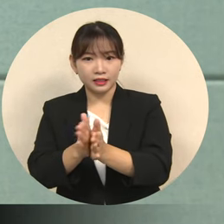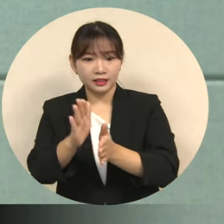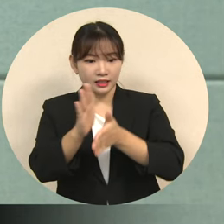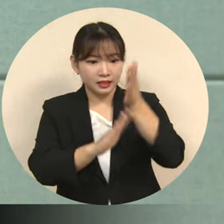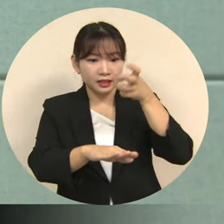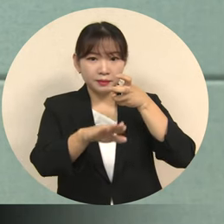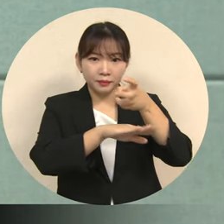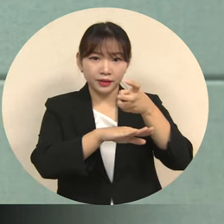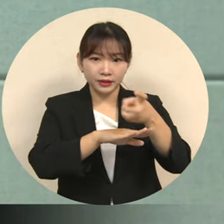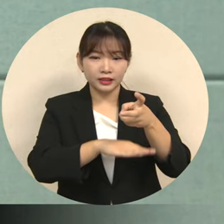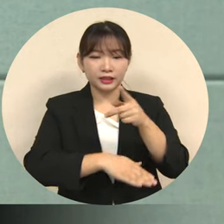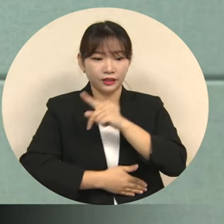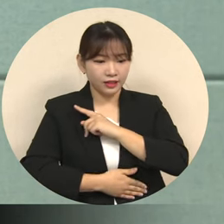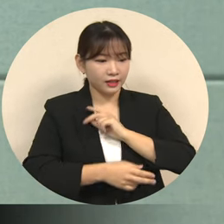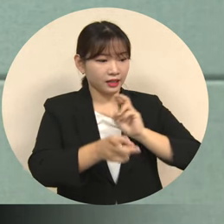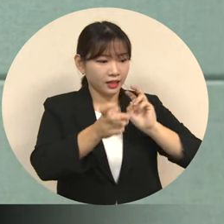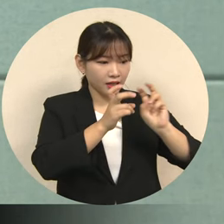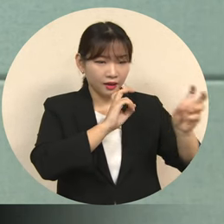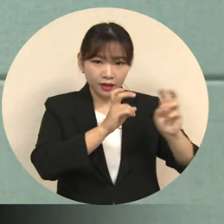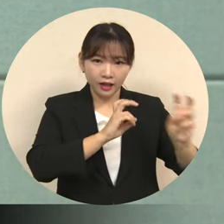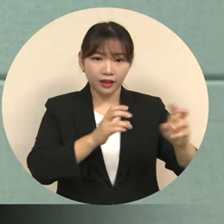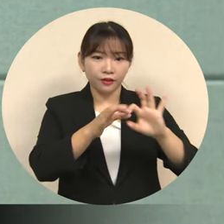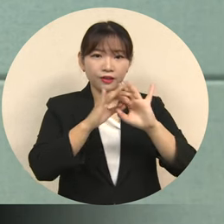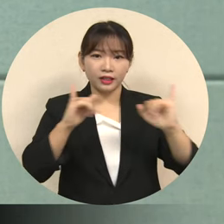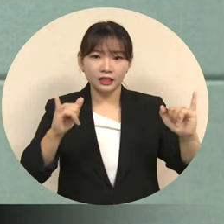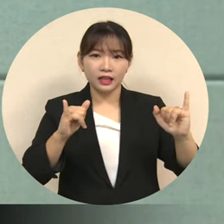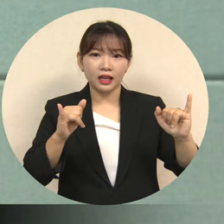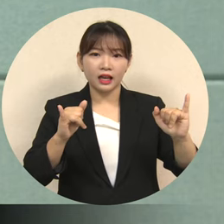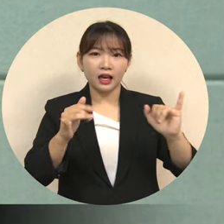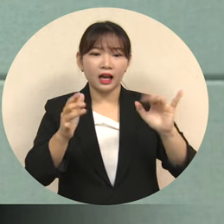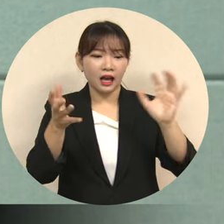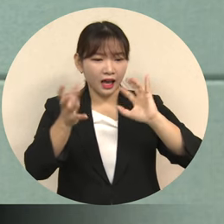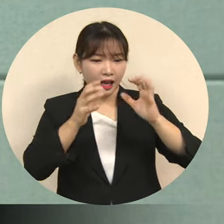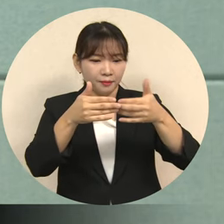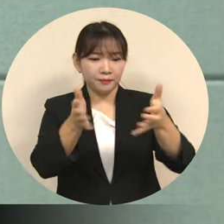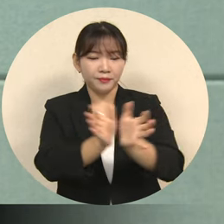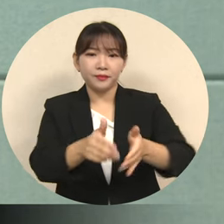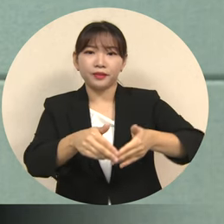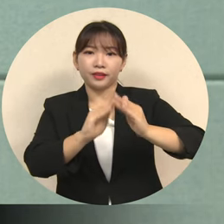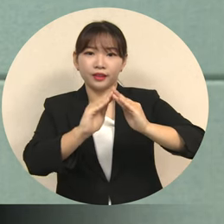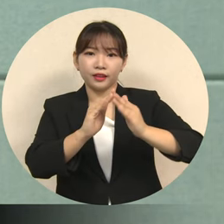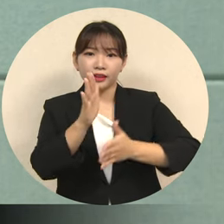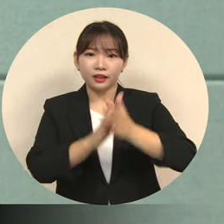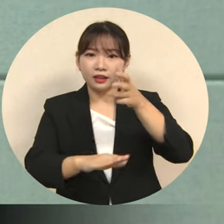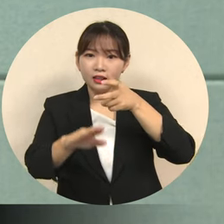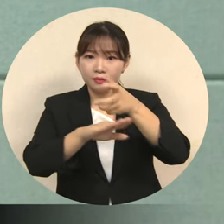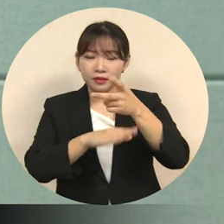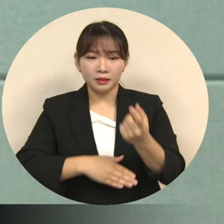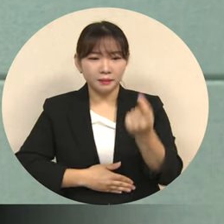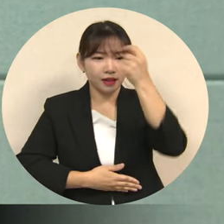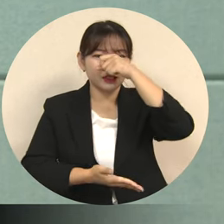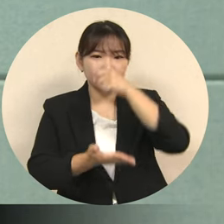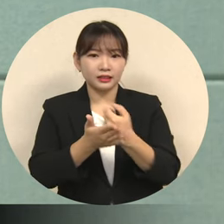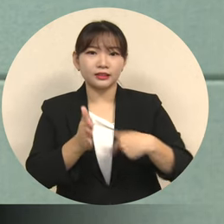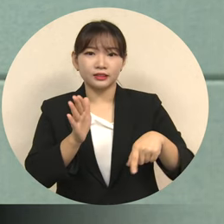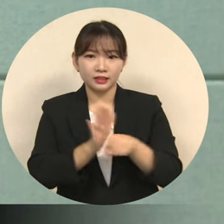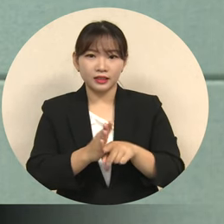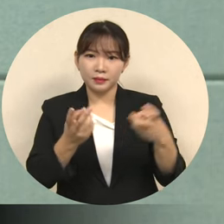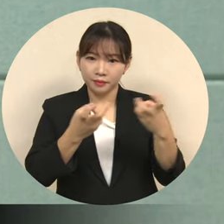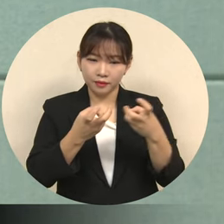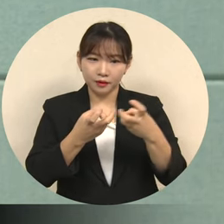시내버스 노사 관계자 등과 협의체를 구성해서 시내버스 조기 정상화를 위한